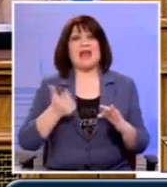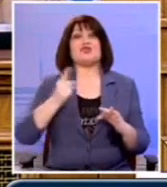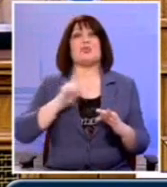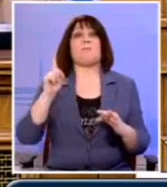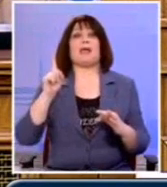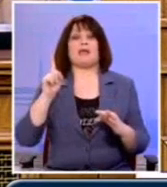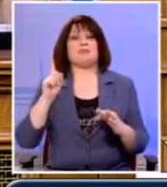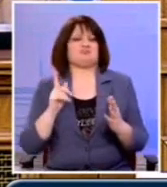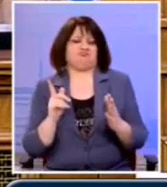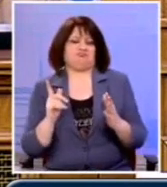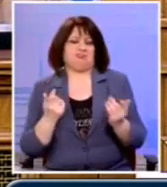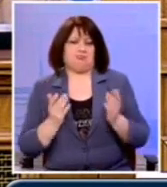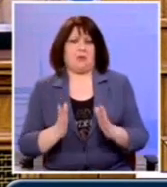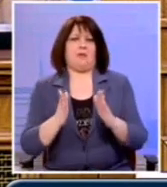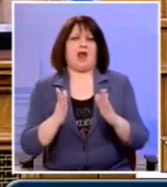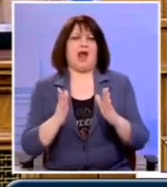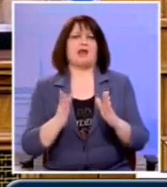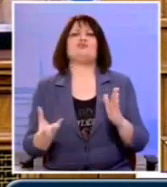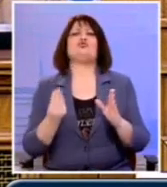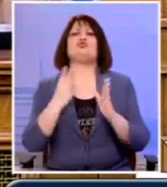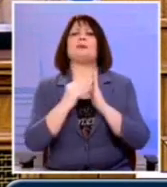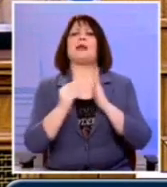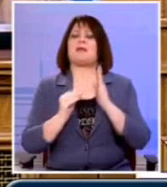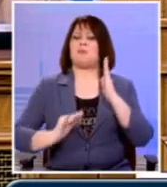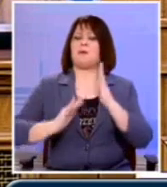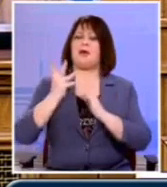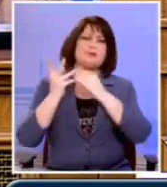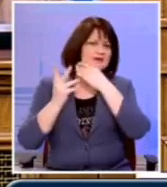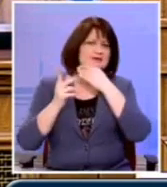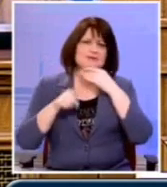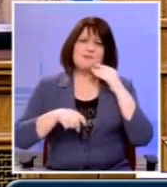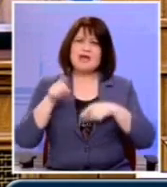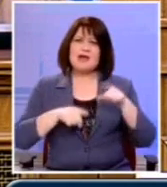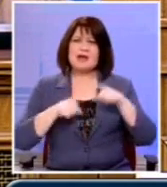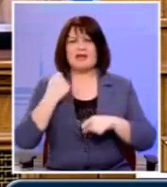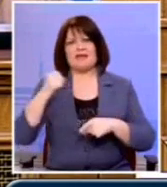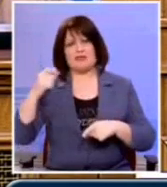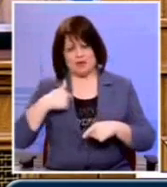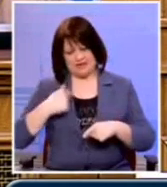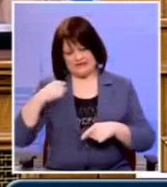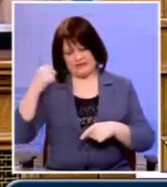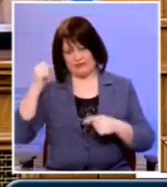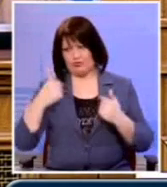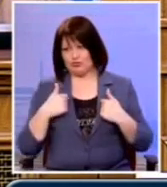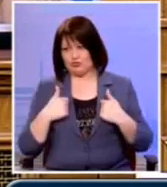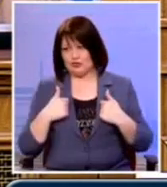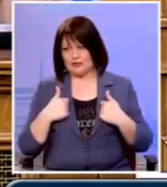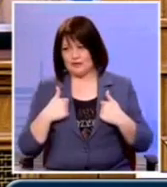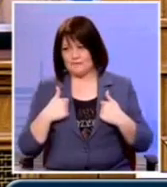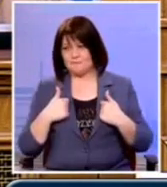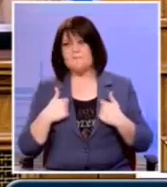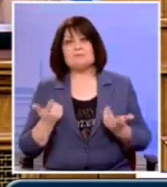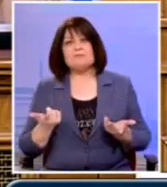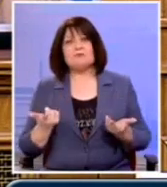νέο παράδειγμα ανάπτυξης και όσοι διαφωνούν, όπως διαφωνούσαμε κάποιοι από εμάς, αν δεν κάνω όλοι, λάθος όλοι